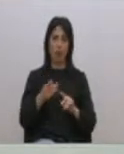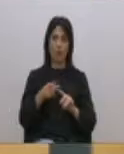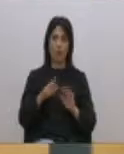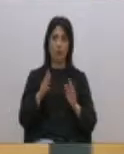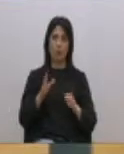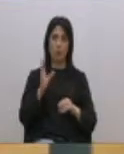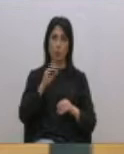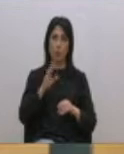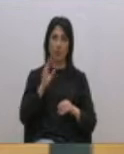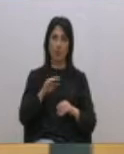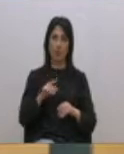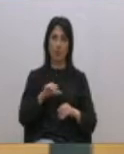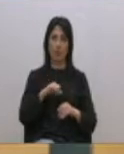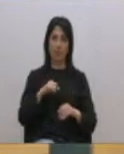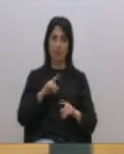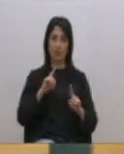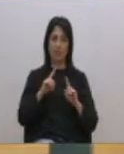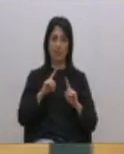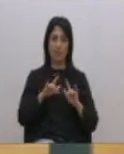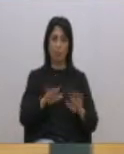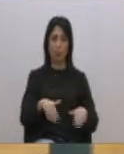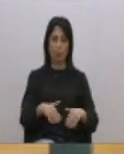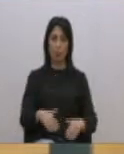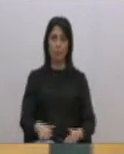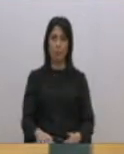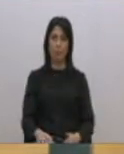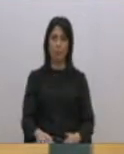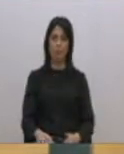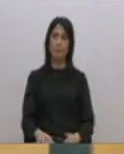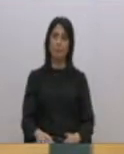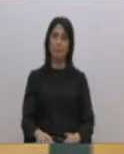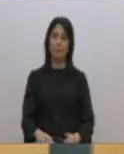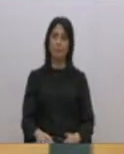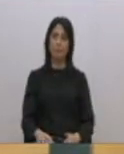hoaș, rodesa titon sesie armim din areos.